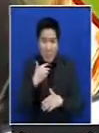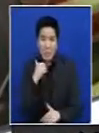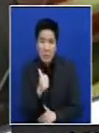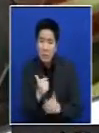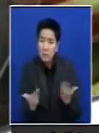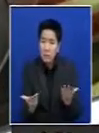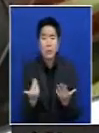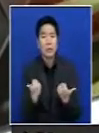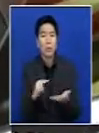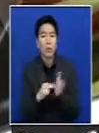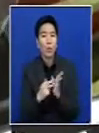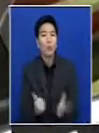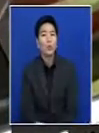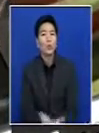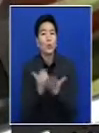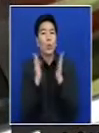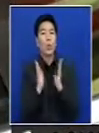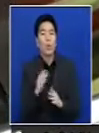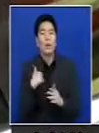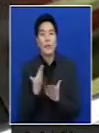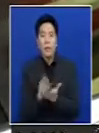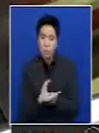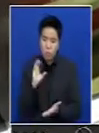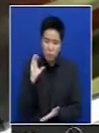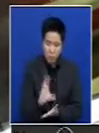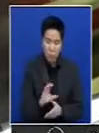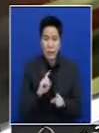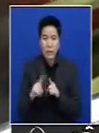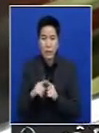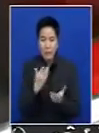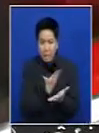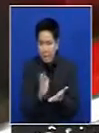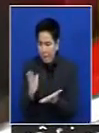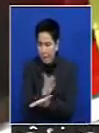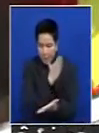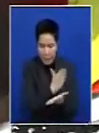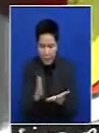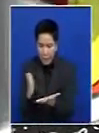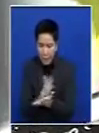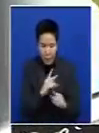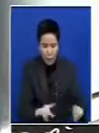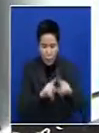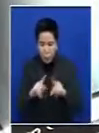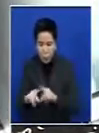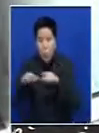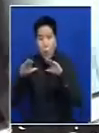ามนะคะแต่เชื่อได้ว่าน่าจะช่วยลดจำนวนต้นทุนหรือว่างบประมาณที่ต้องจัดสรรไปยังหลายกระทรวงให้น้อยลงมาได้ค่ะ